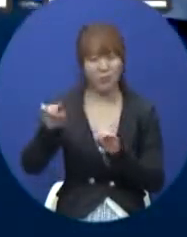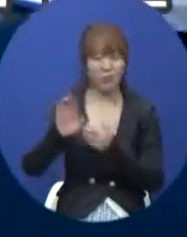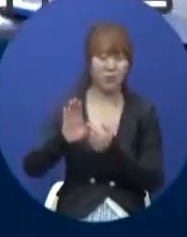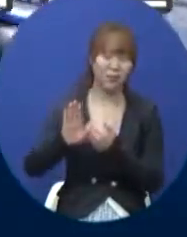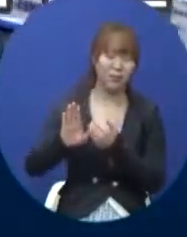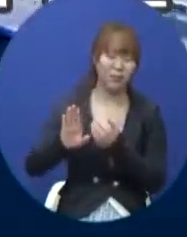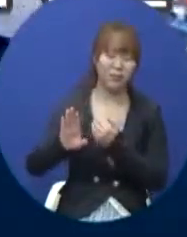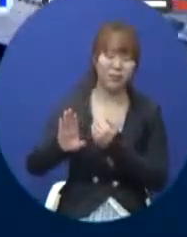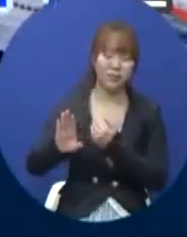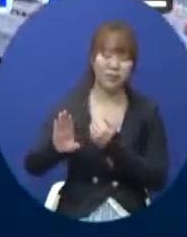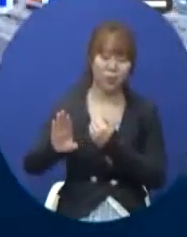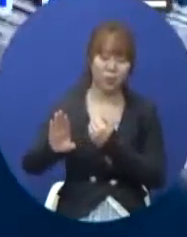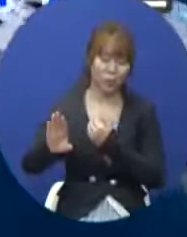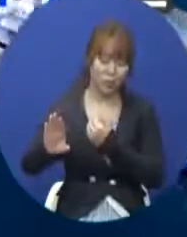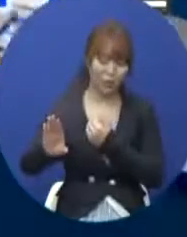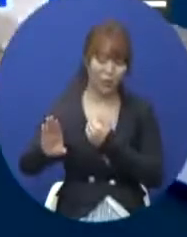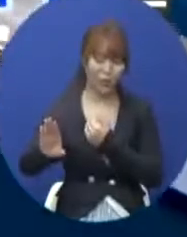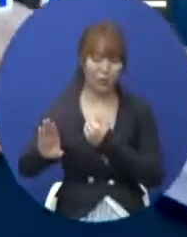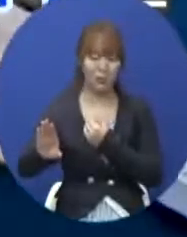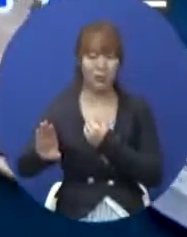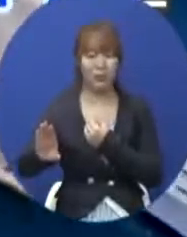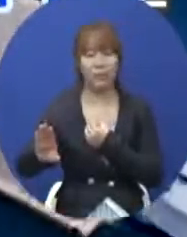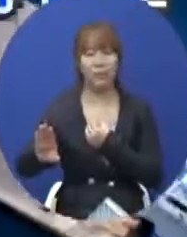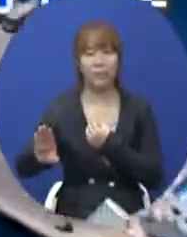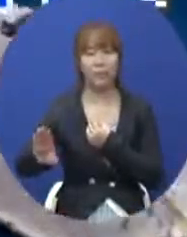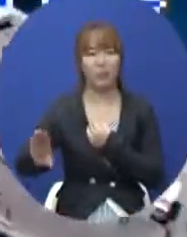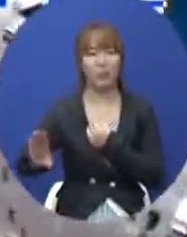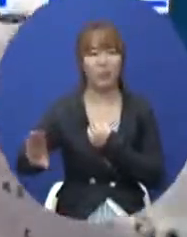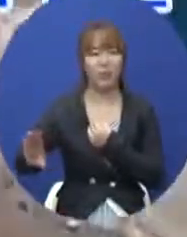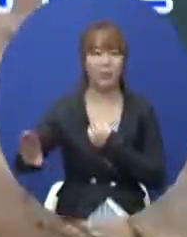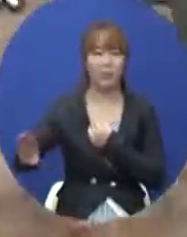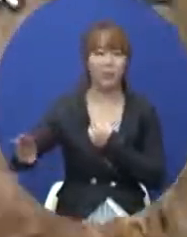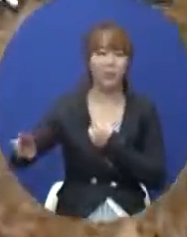차라리 저 멀리 둘 걸